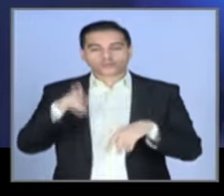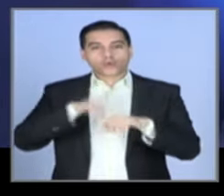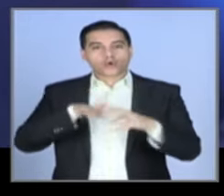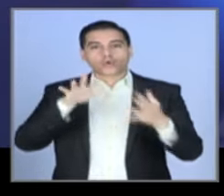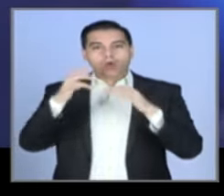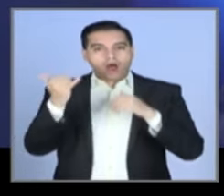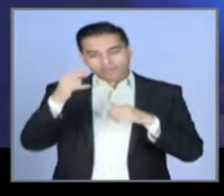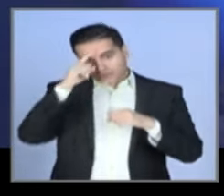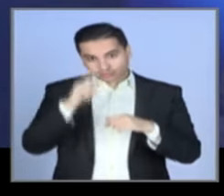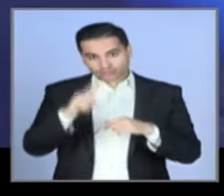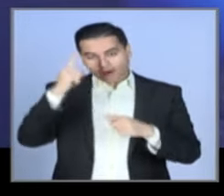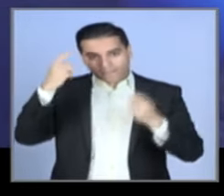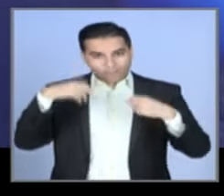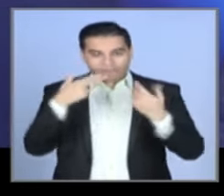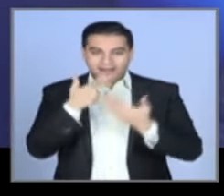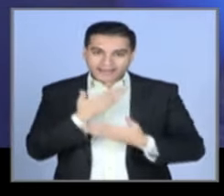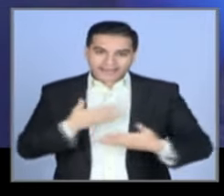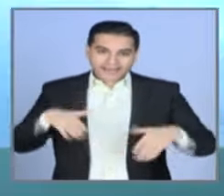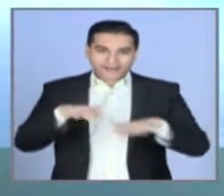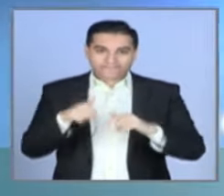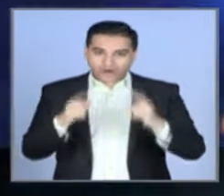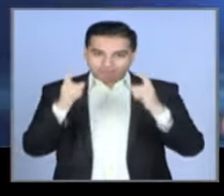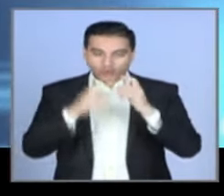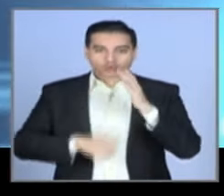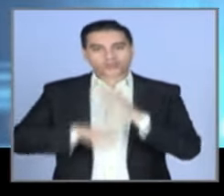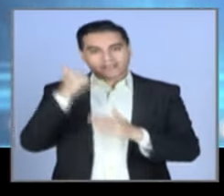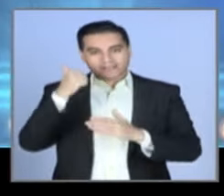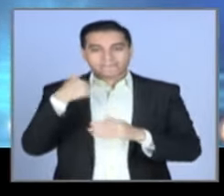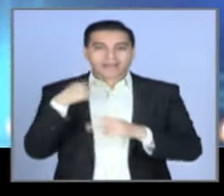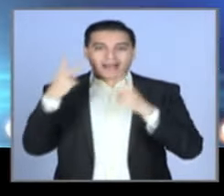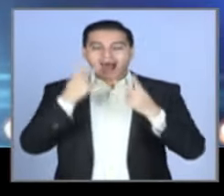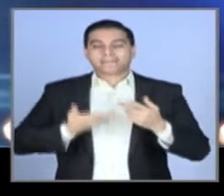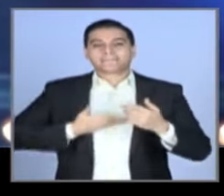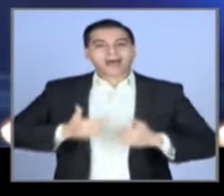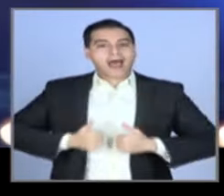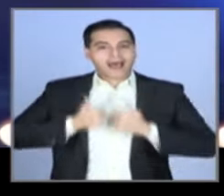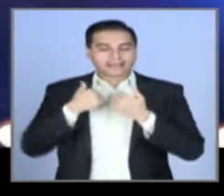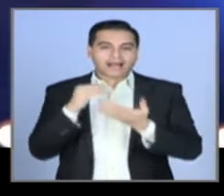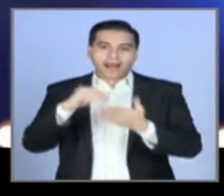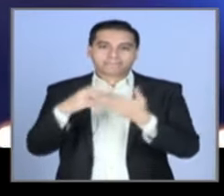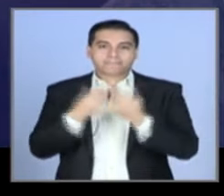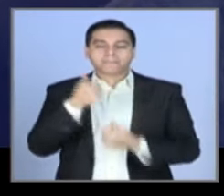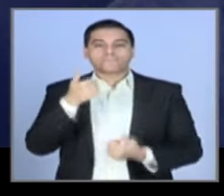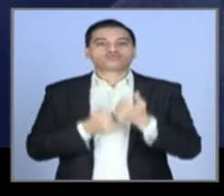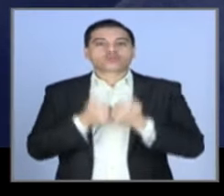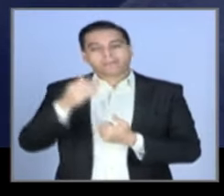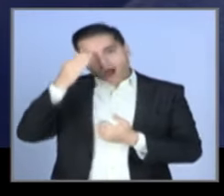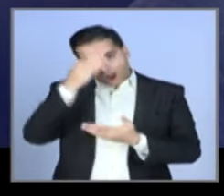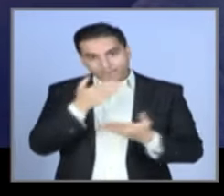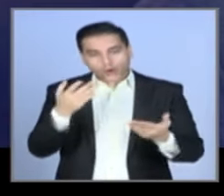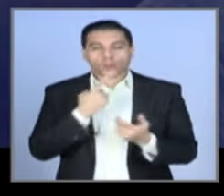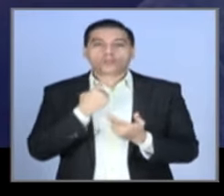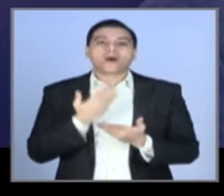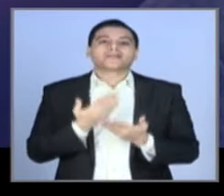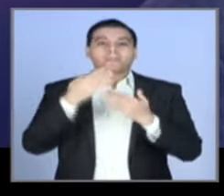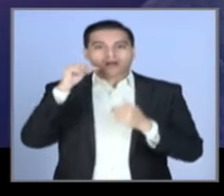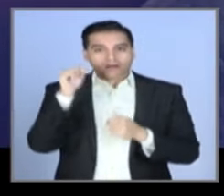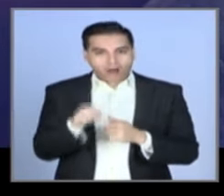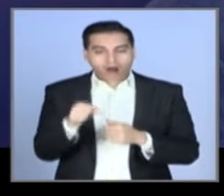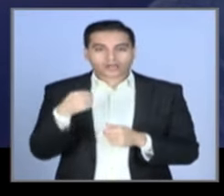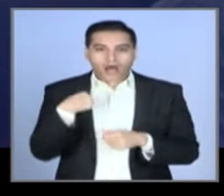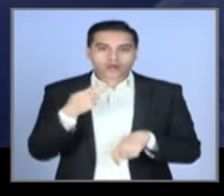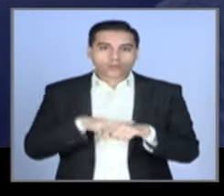إن شاء الله ربنا يوفقنا في ماتش النهاردة ونكسب. أنا حلم حياتي إن أنا أشترك في مسابقة العباقرة، وأتمنى النهاردة إن شاء الله